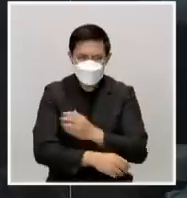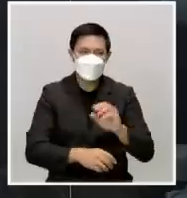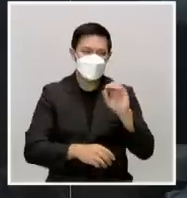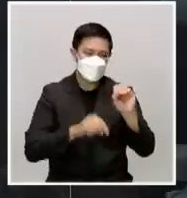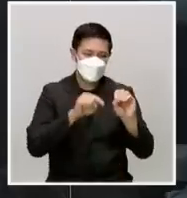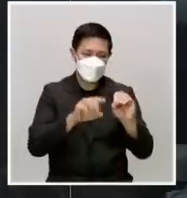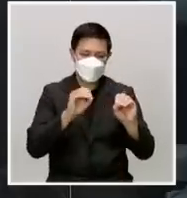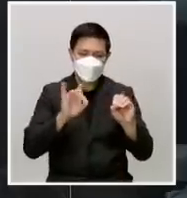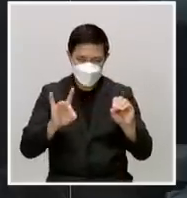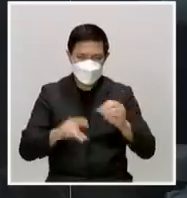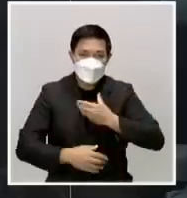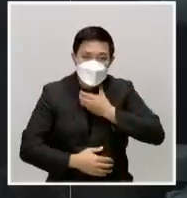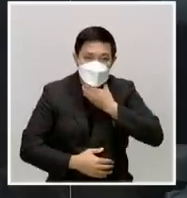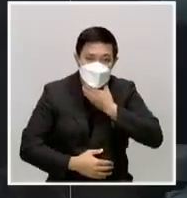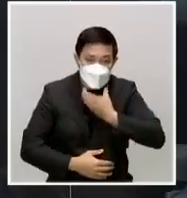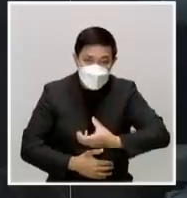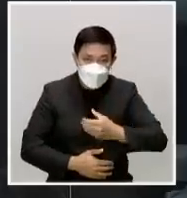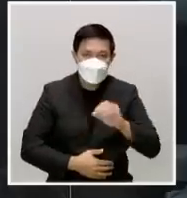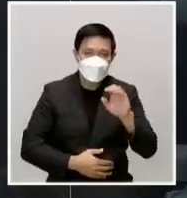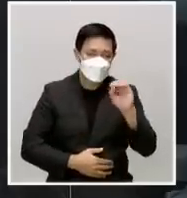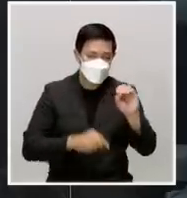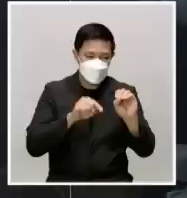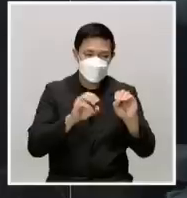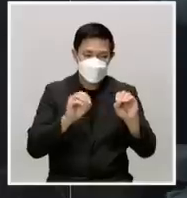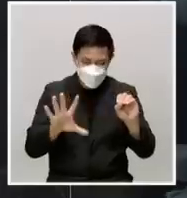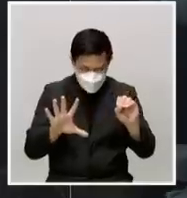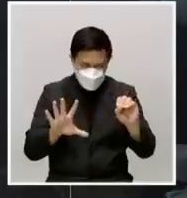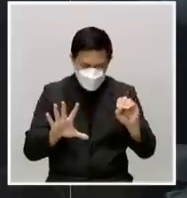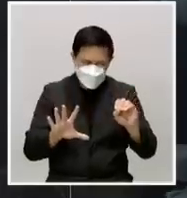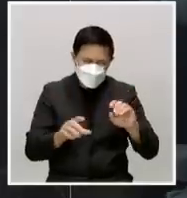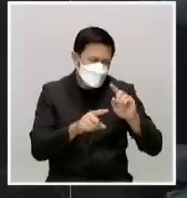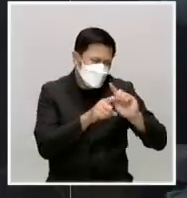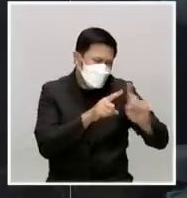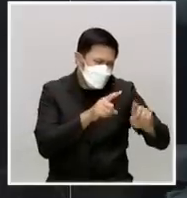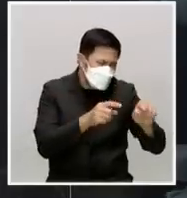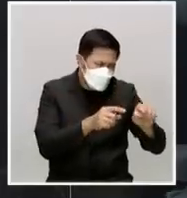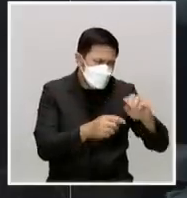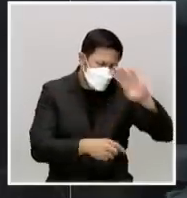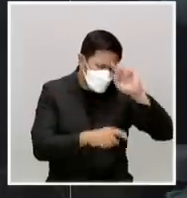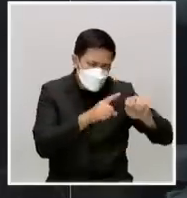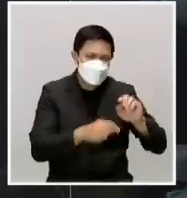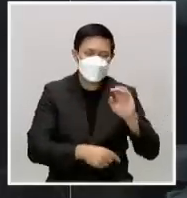0.08 อาเจียนร้อยละ 0.05 และอาการอื่นๆอีกร้อยละ 0.38 ครับ